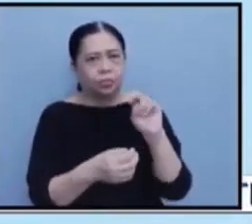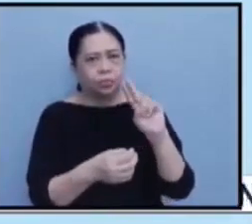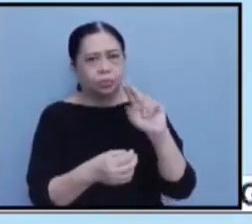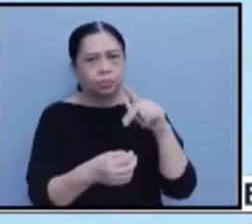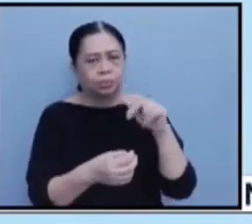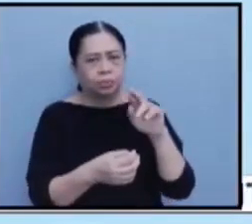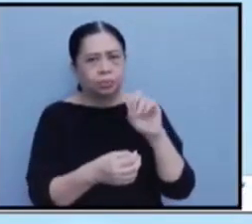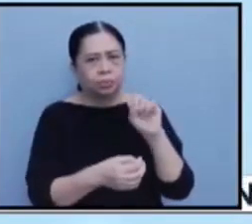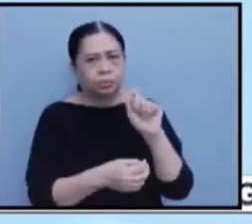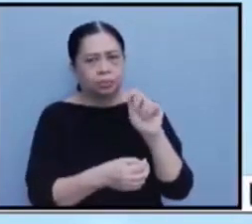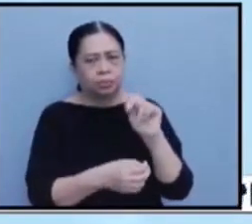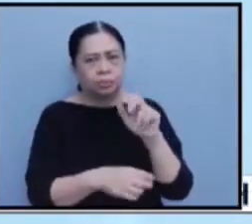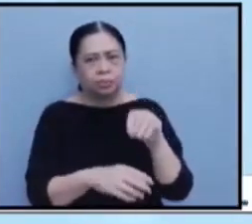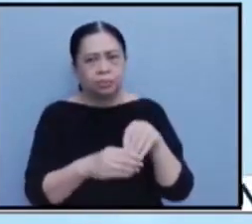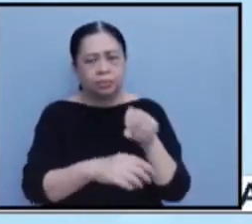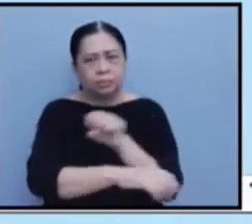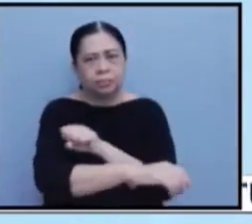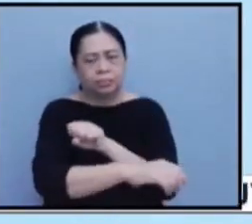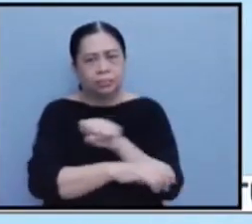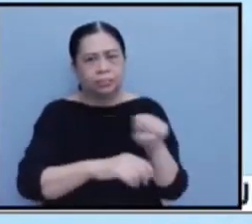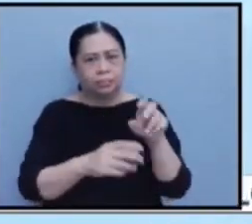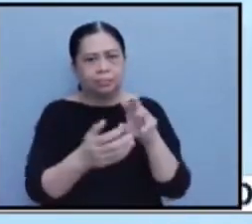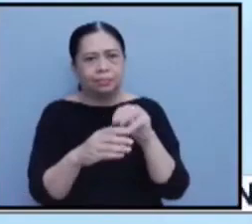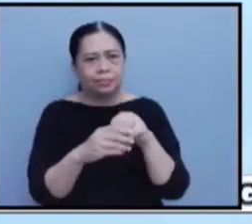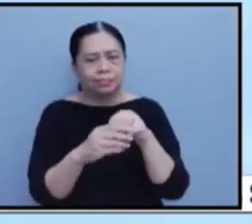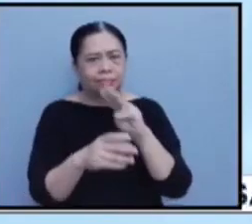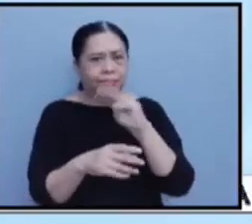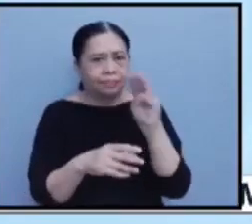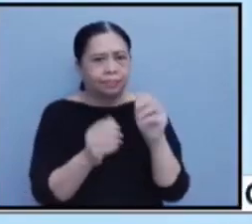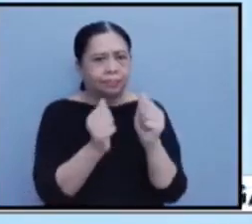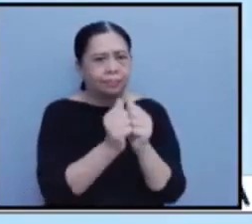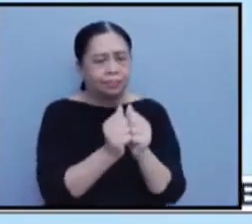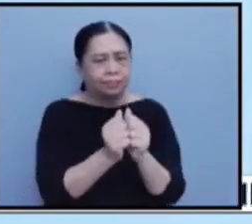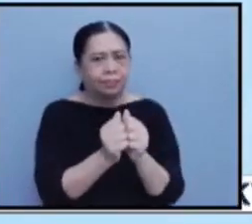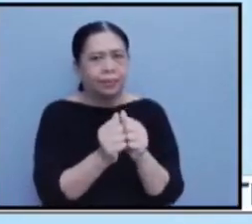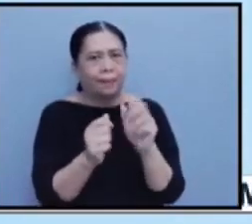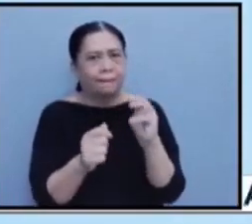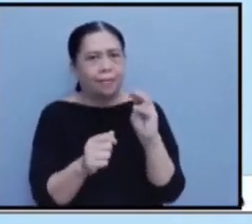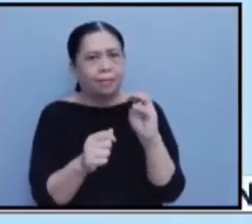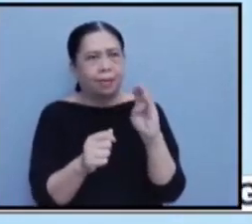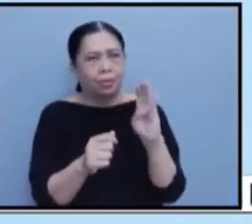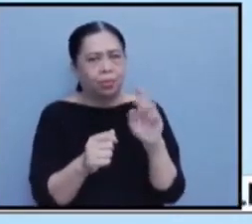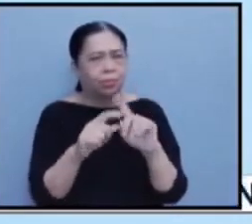Manila na pagsasamahan sana ni Dara, Mamamoo+, Kepler at Lapilus.